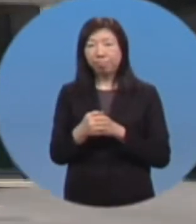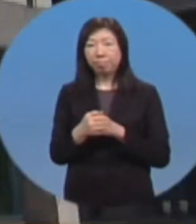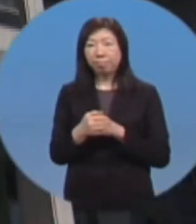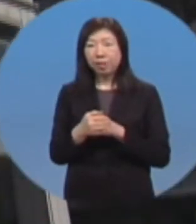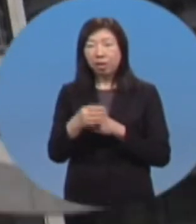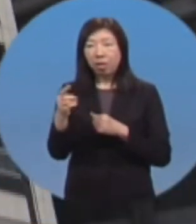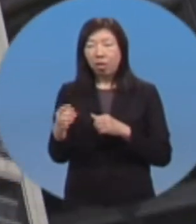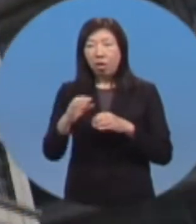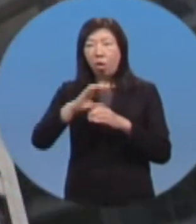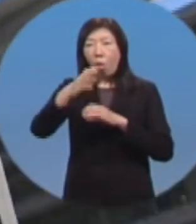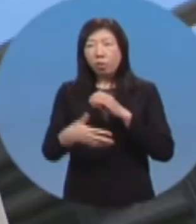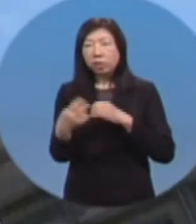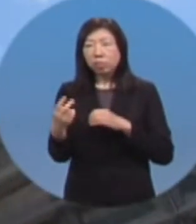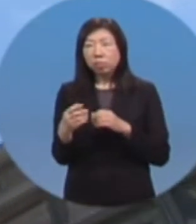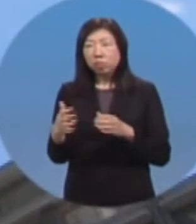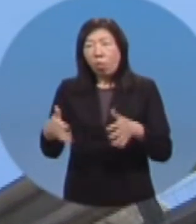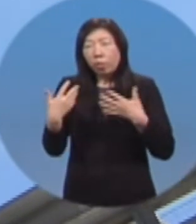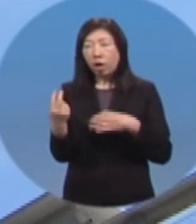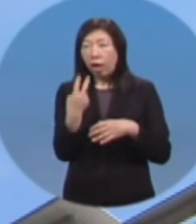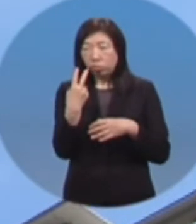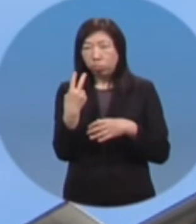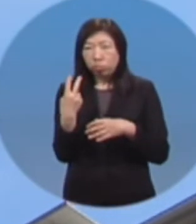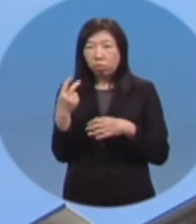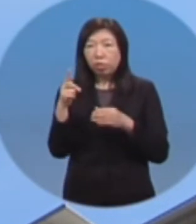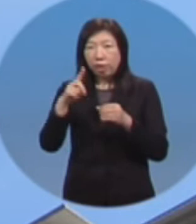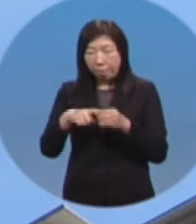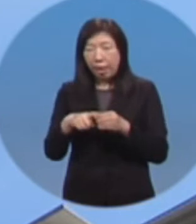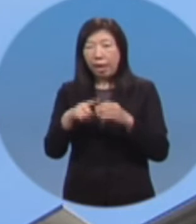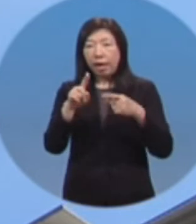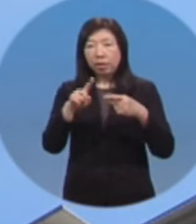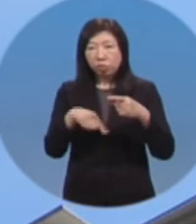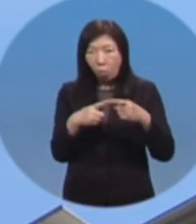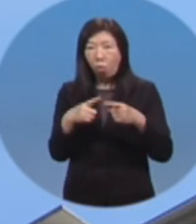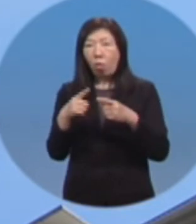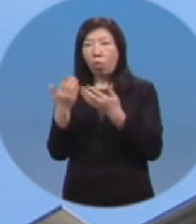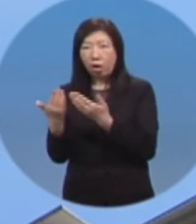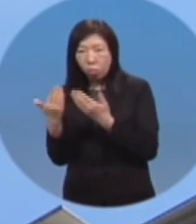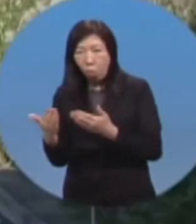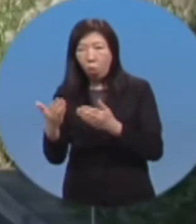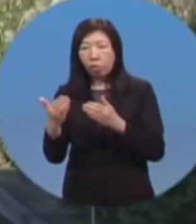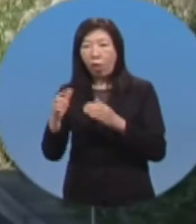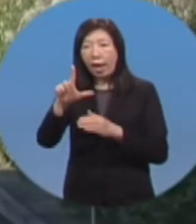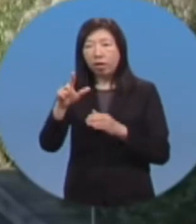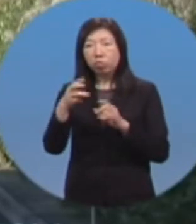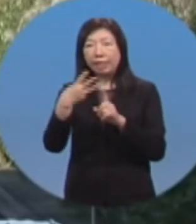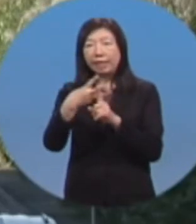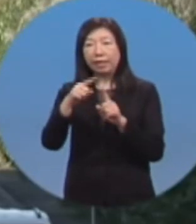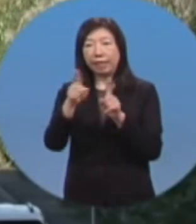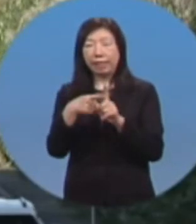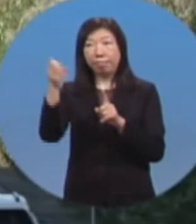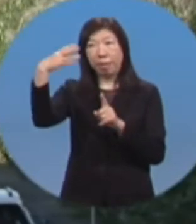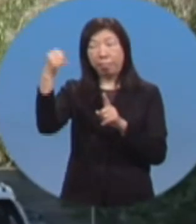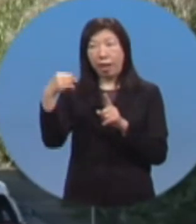温室効果ガス削減に向け、県庁舎や県立学校の照明の LED 化に着手するほか、家